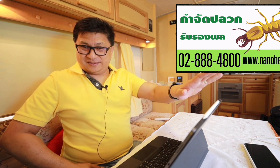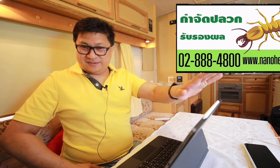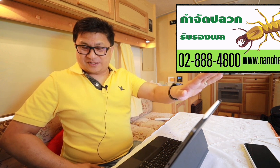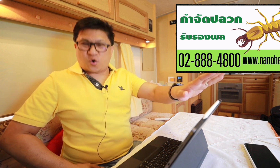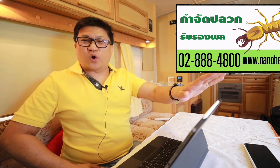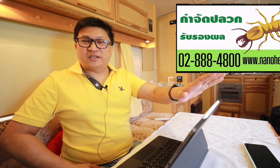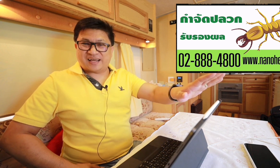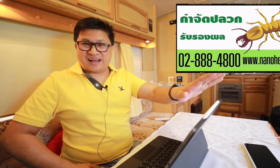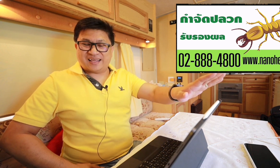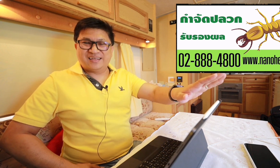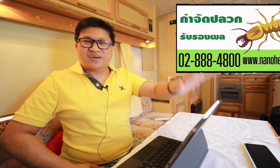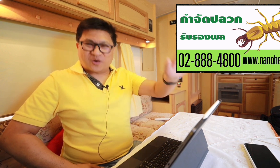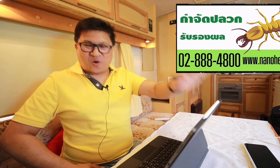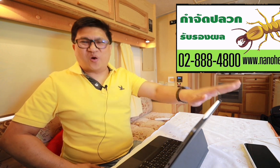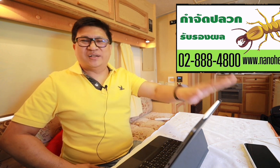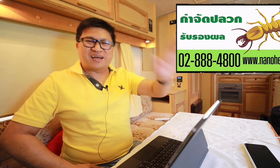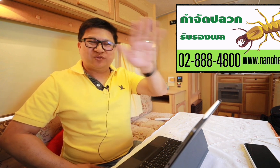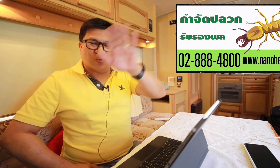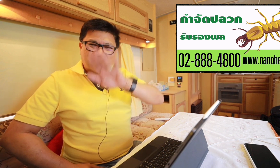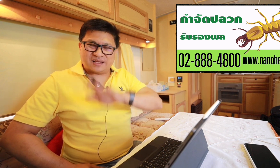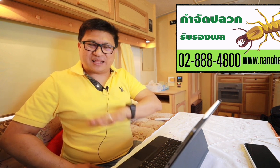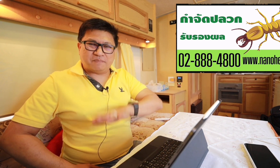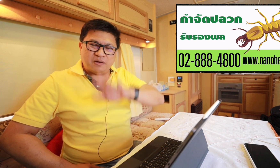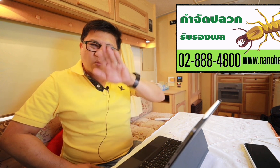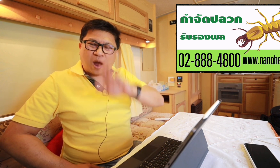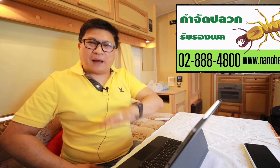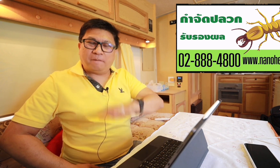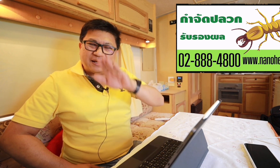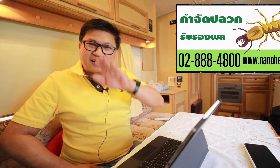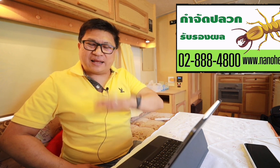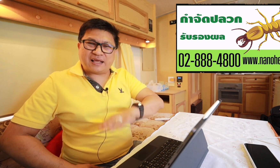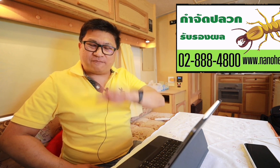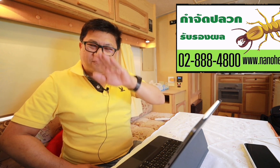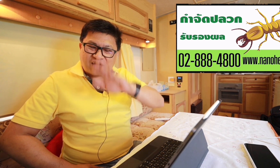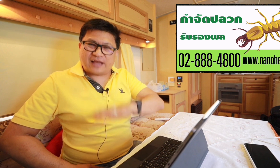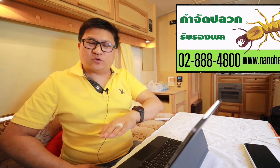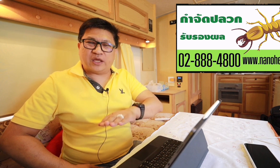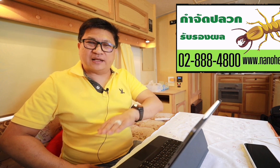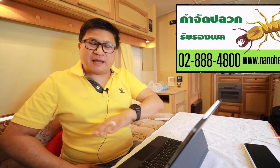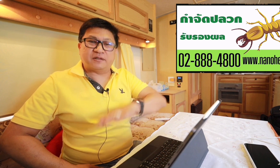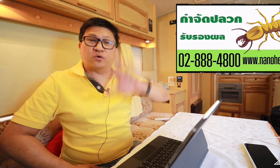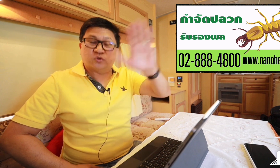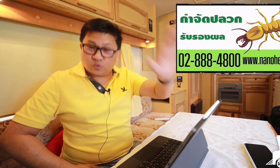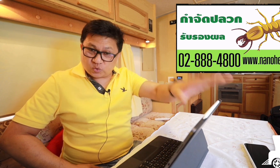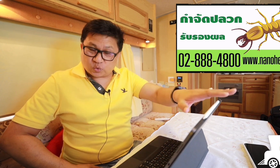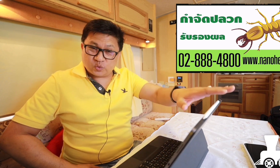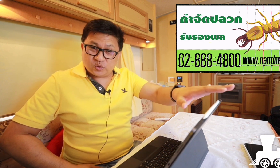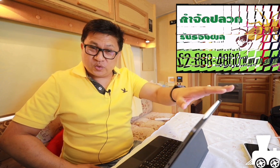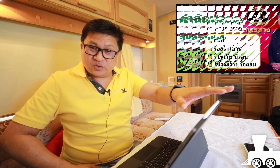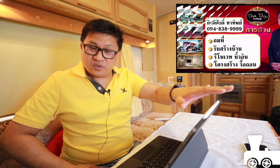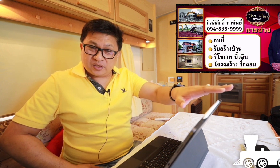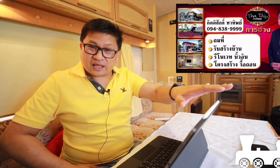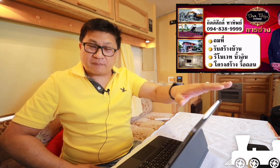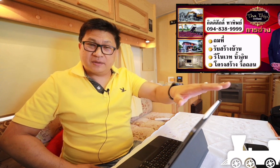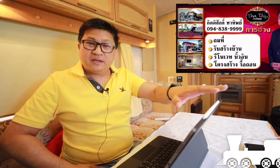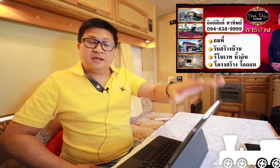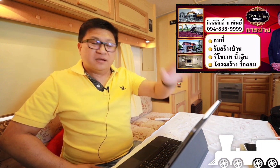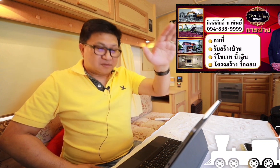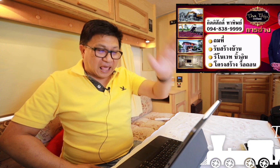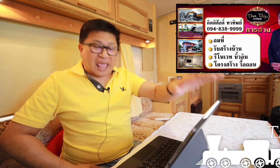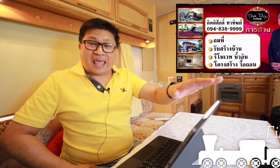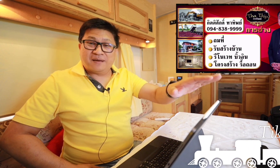าลก่อนที่จะอะไรก่อนที่เข้าสู่การเลือกตั้งเพื่อหวังเป็นคะแนนให้กับฝ่ายตัวเองได้ประโยชน์สูงสุดนะ